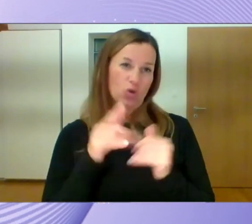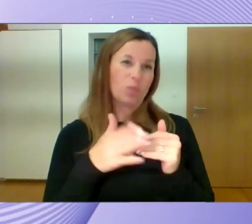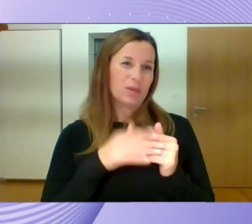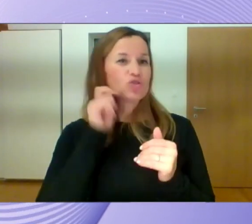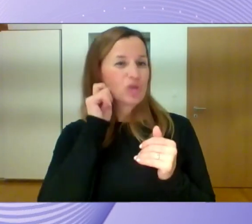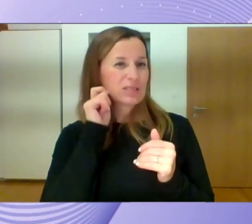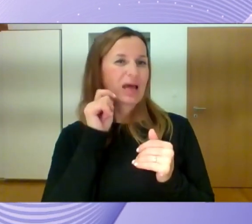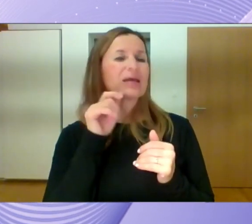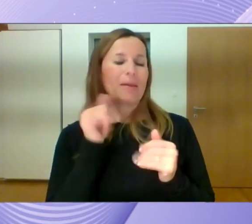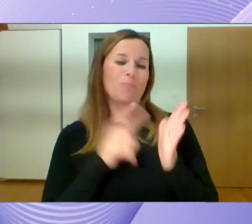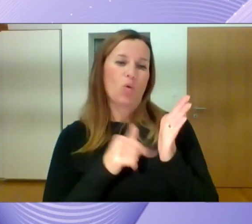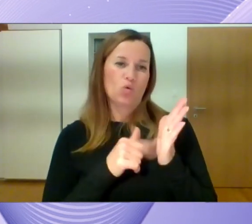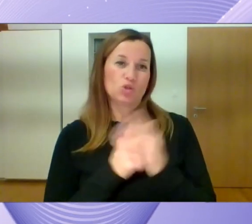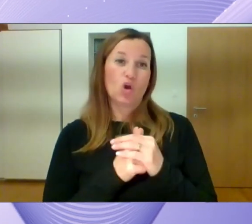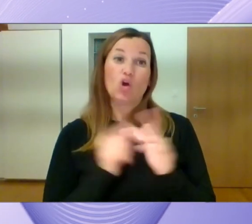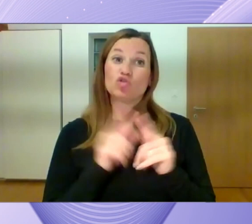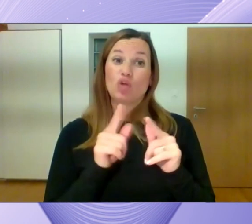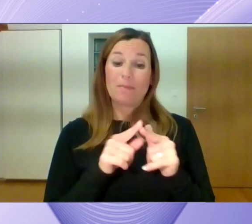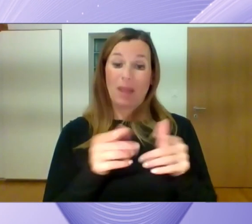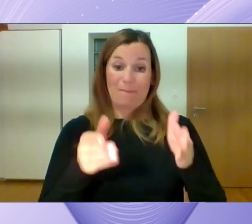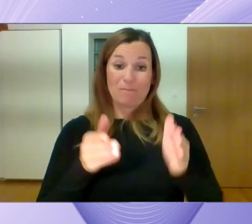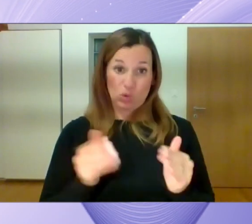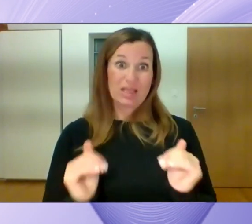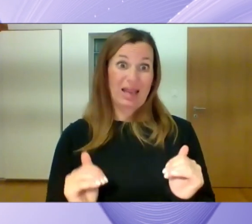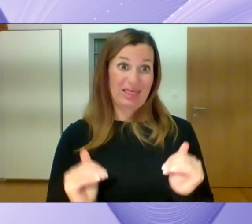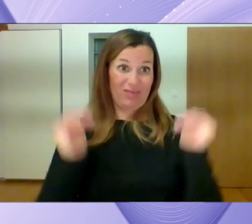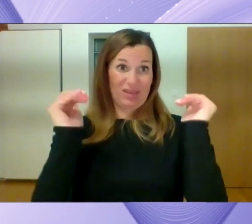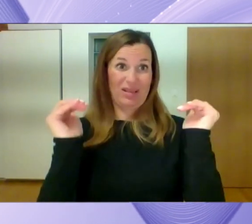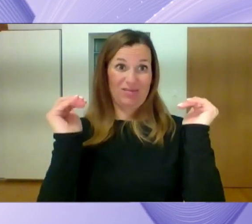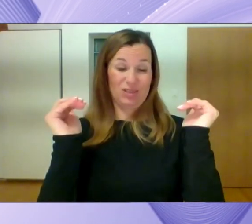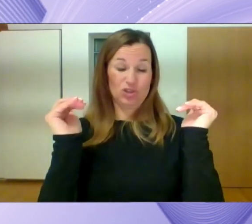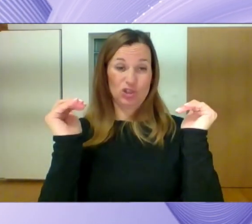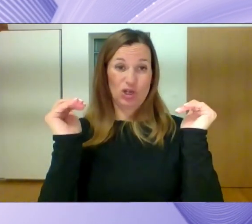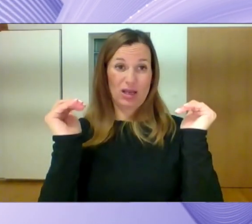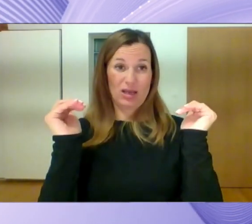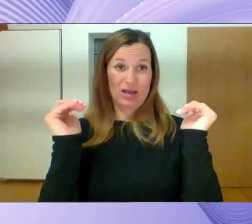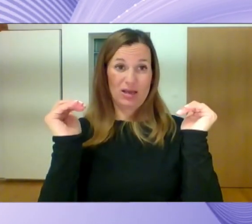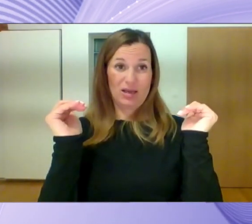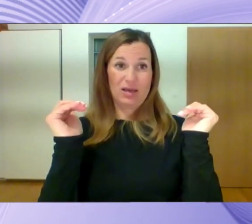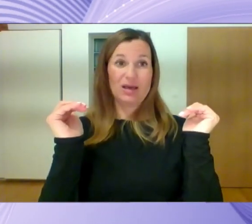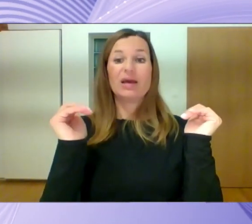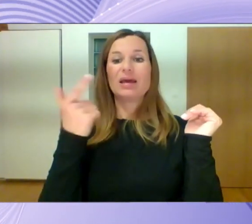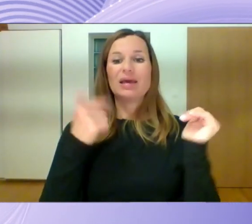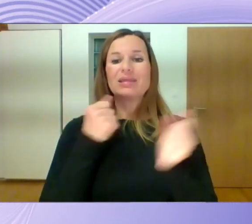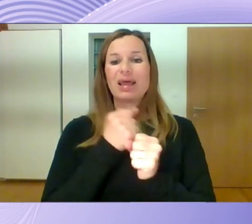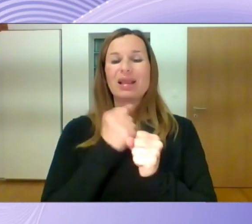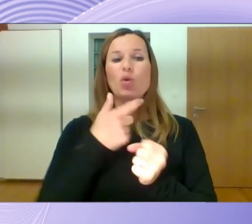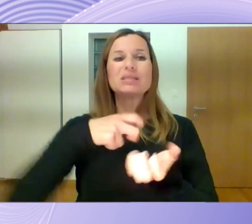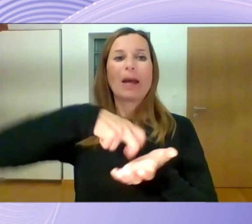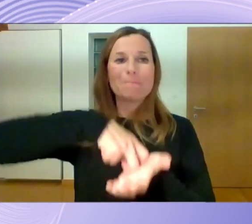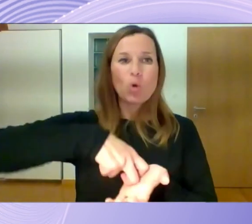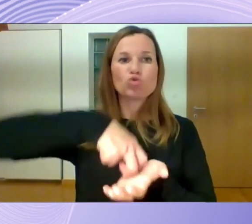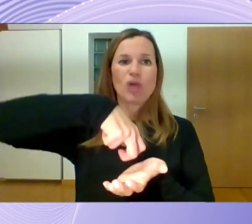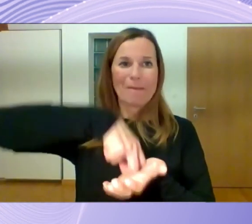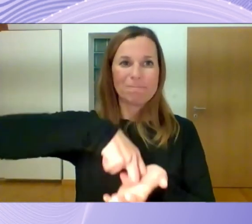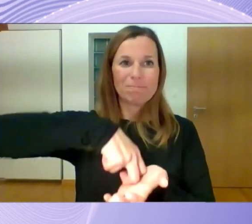dvigne višje, kar se bolniške postelje lahko, pa se v bistvu iz počepa dela te stvari,